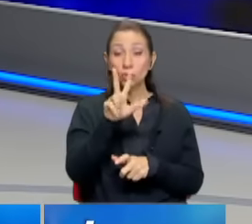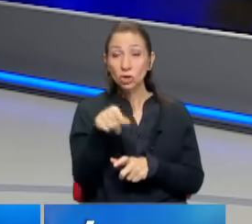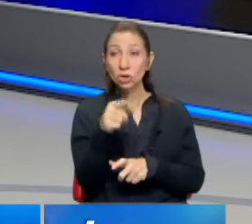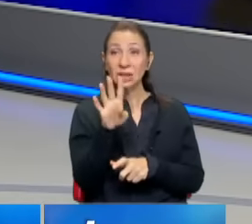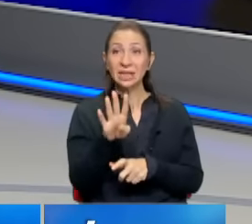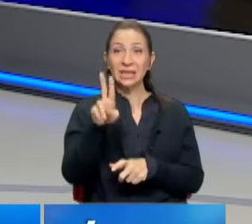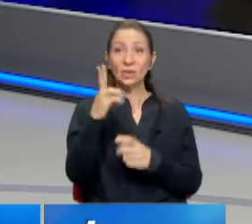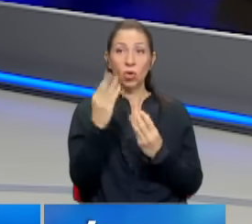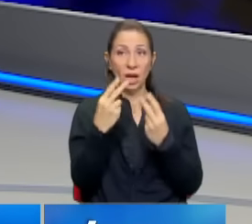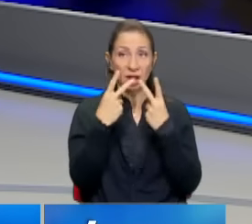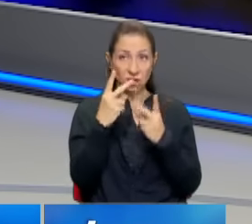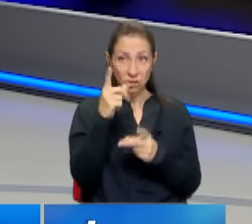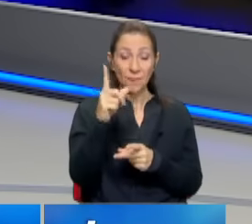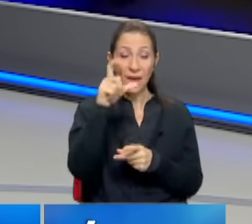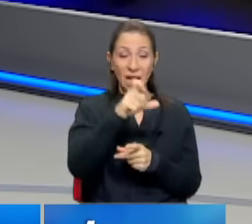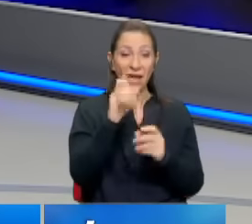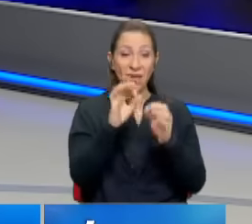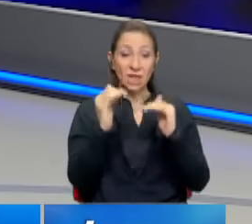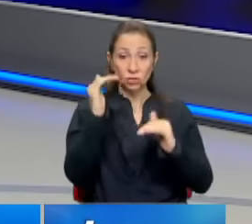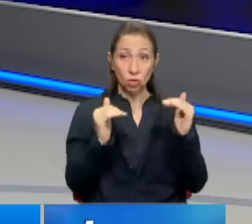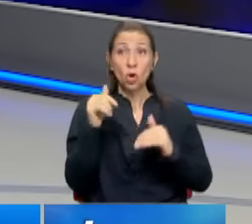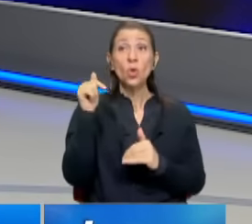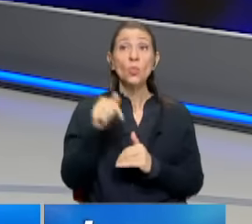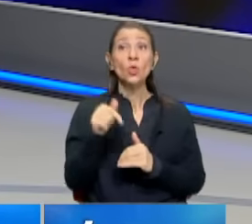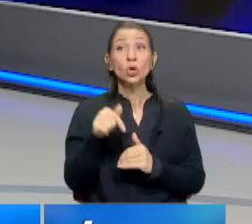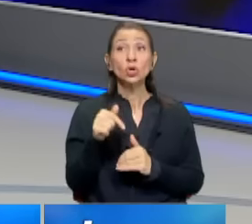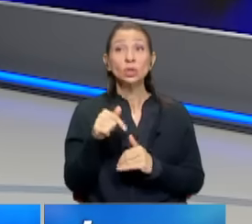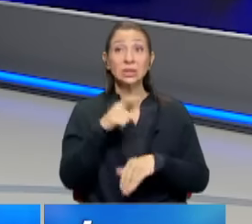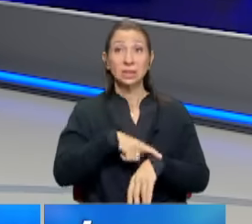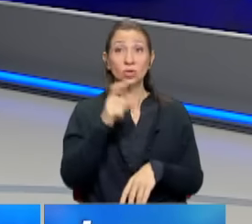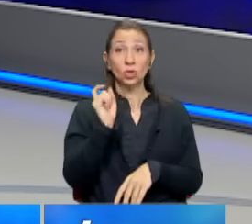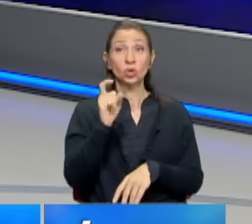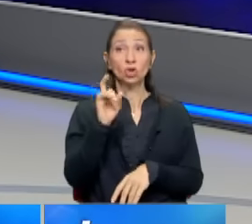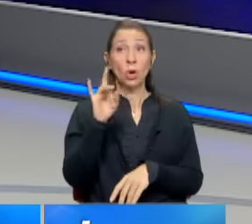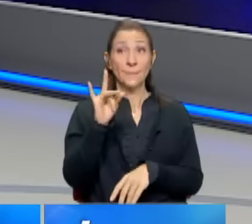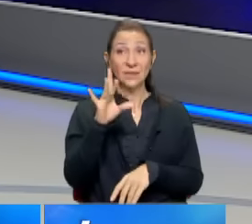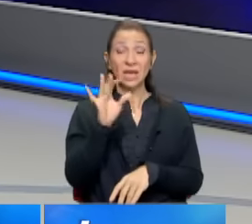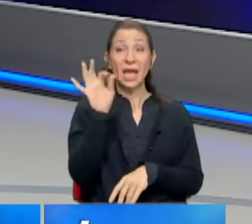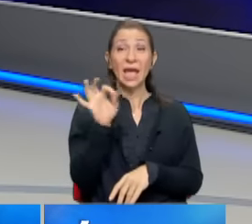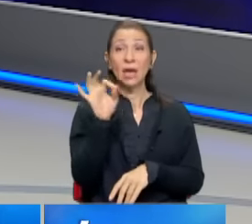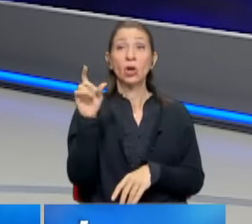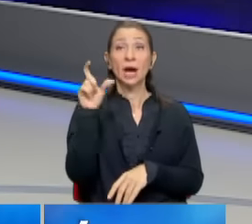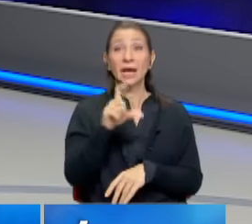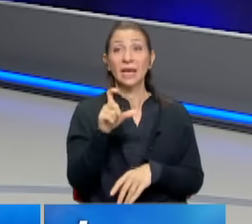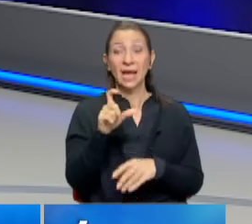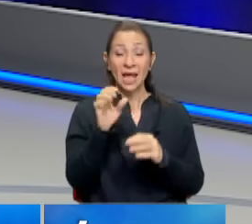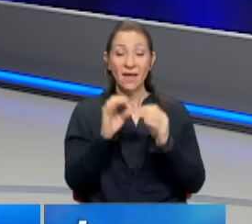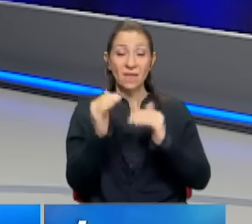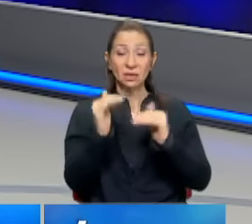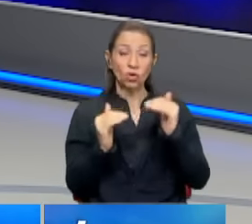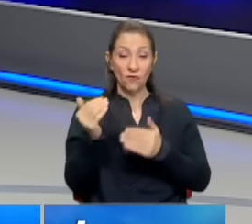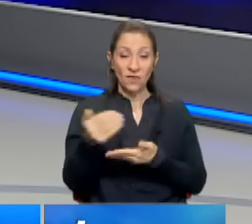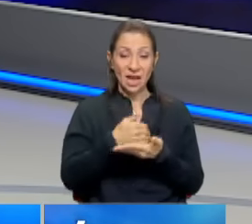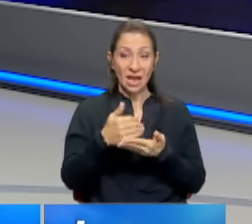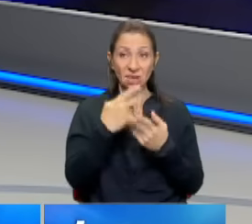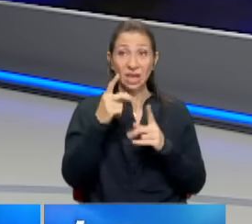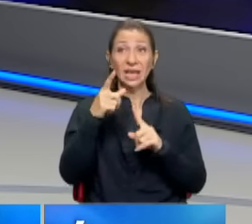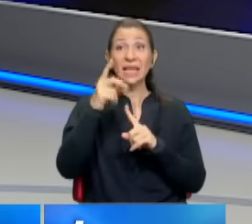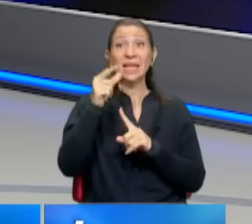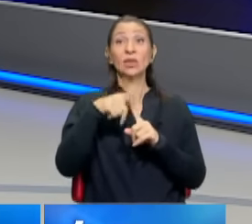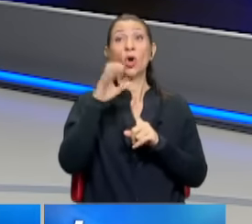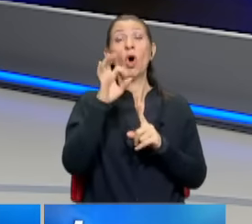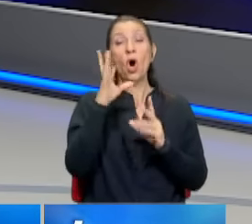%3,47 olarak açıklamıştı aylık enflasyonu. Bugün saat 9.15'te Eylül ayı enflasyon verilerini açıklayacak. Büyük ihtimal İTO'da